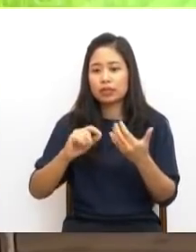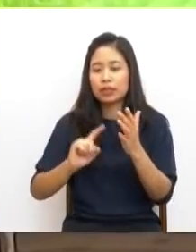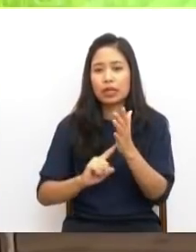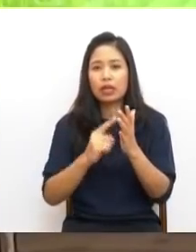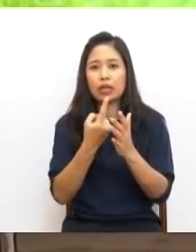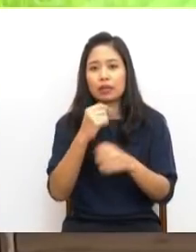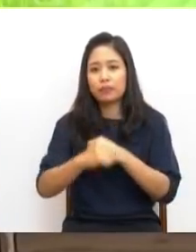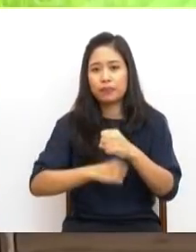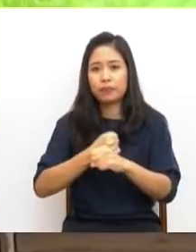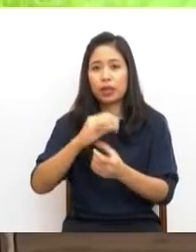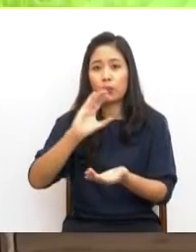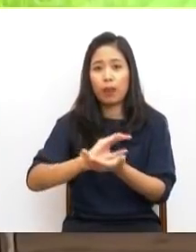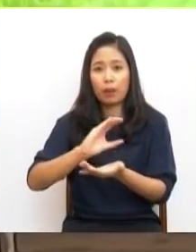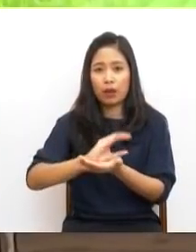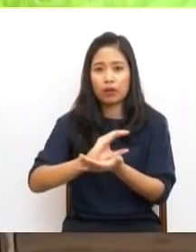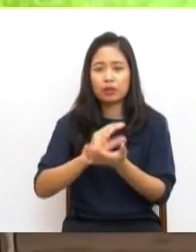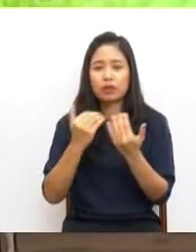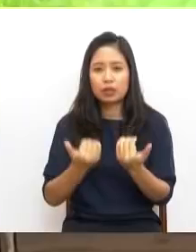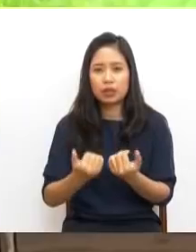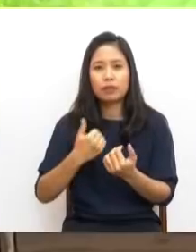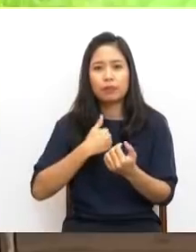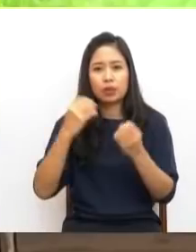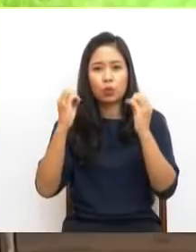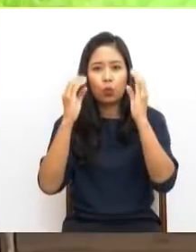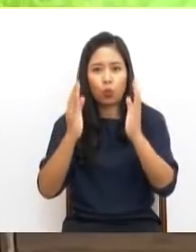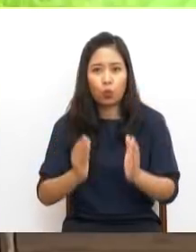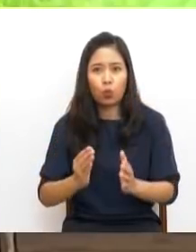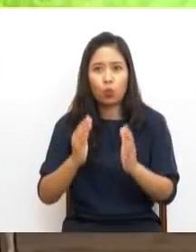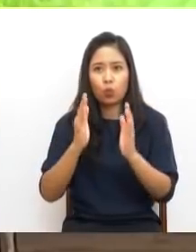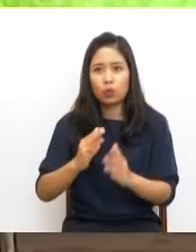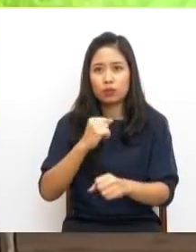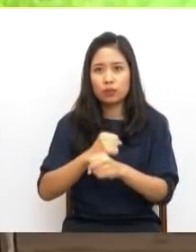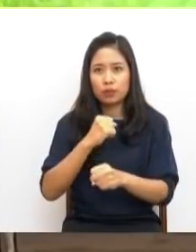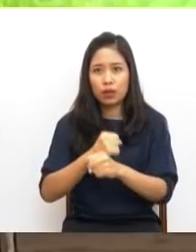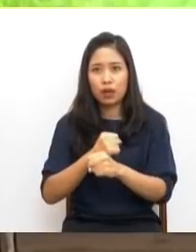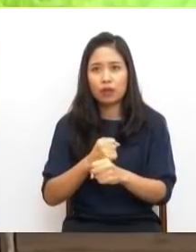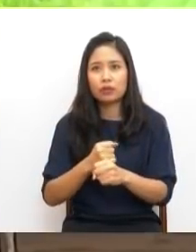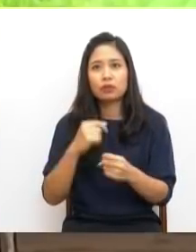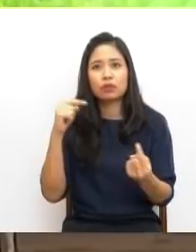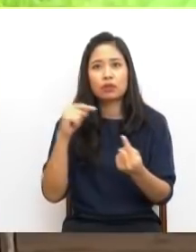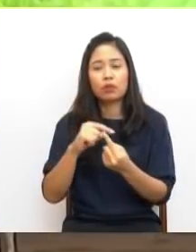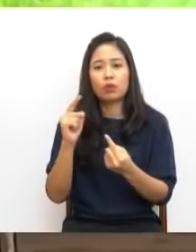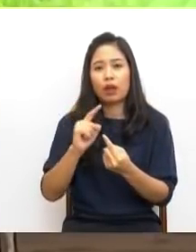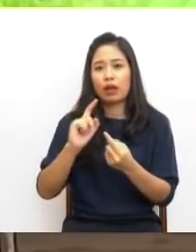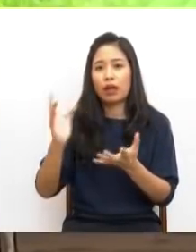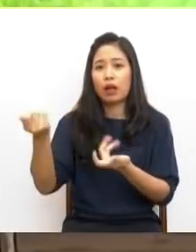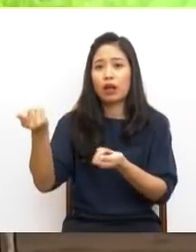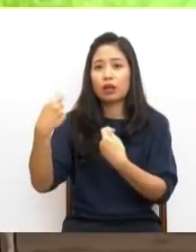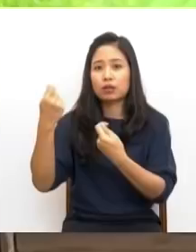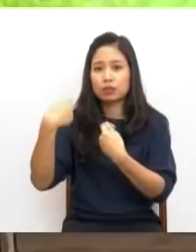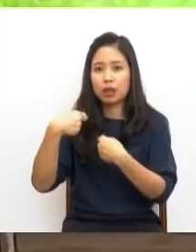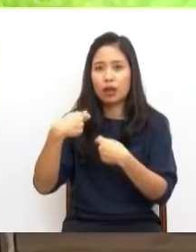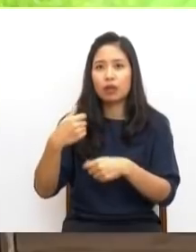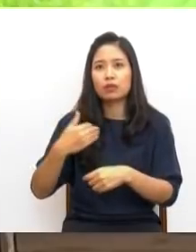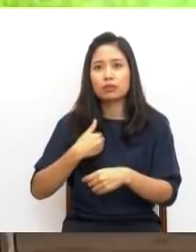ราก็มีครูและบุคลากรส่วนหนึ่งของเราที่เข้ามาในระบบการจ้างนะที่ทำเป็นสัญญาจ้